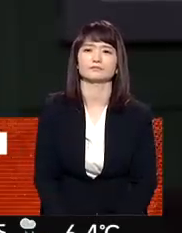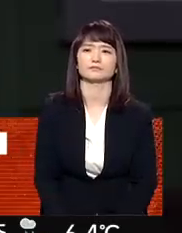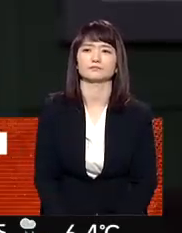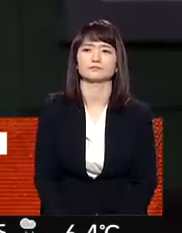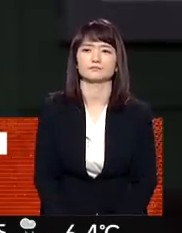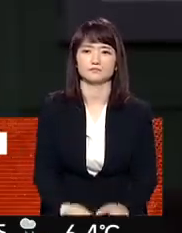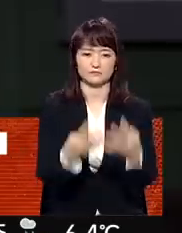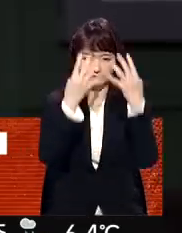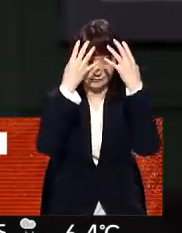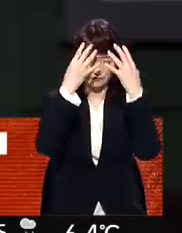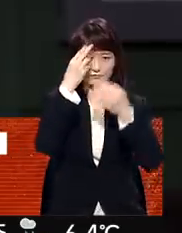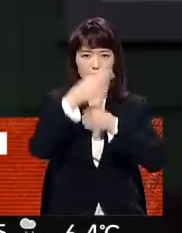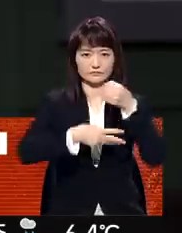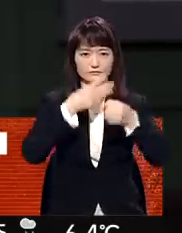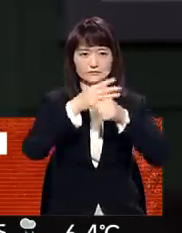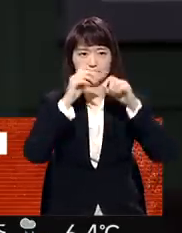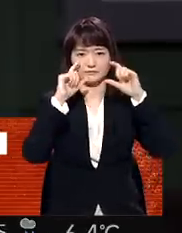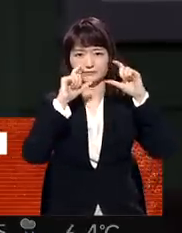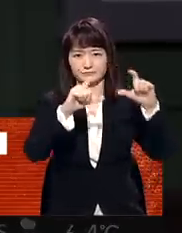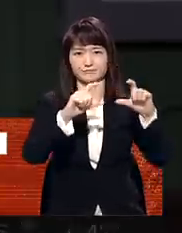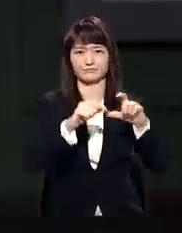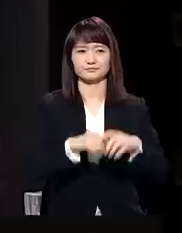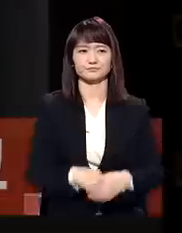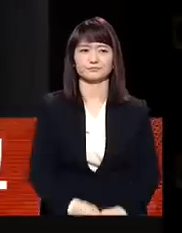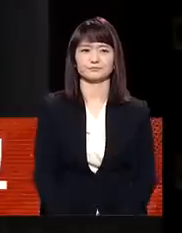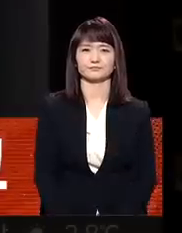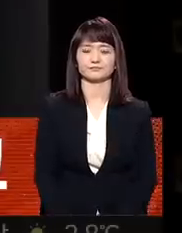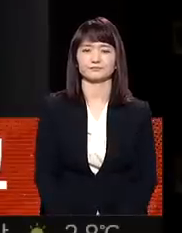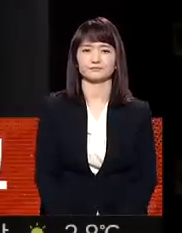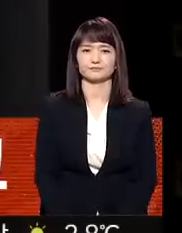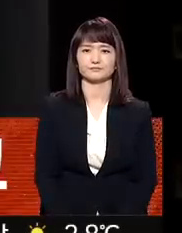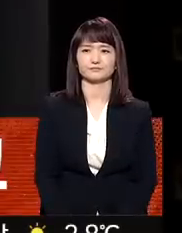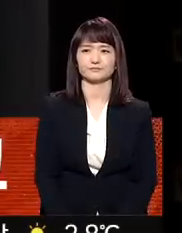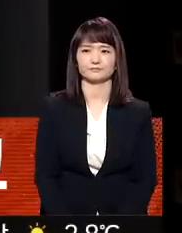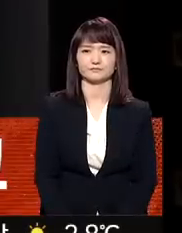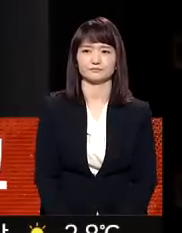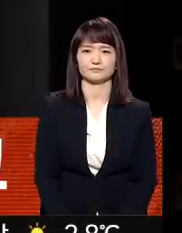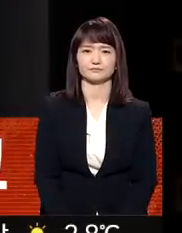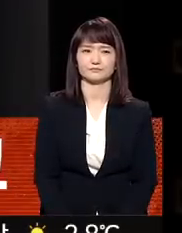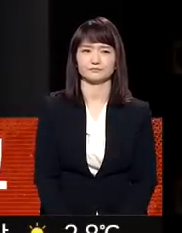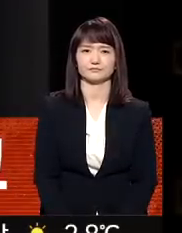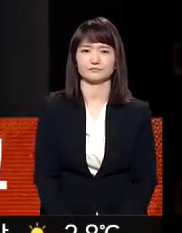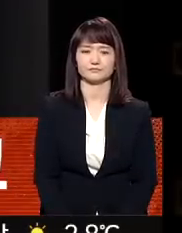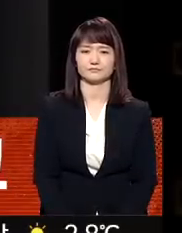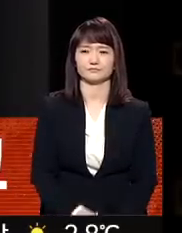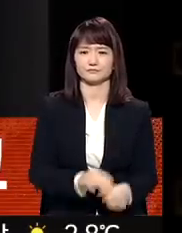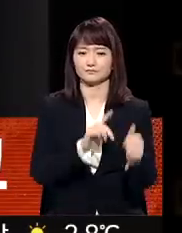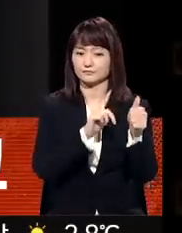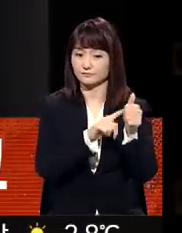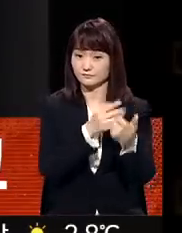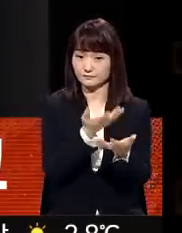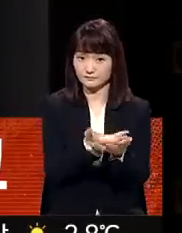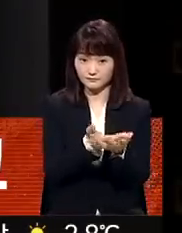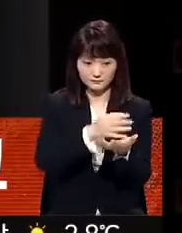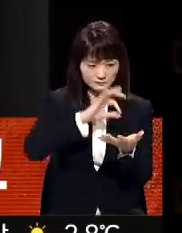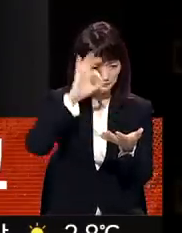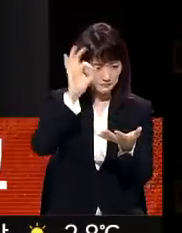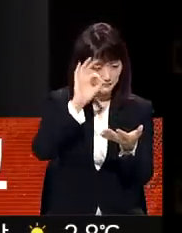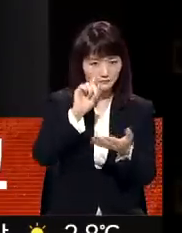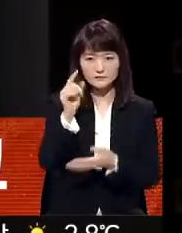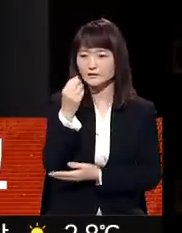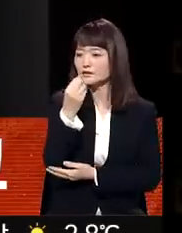않았고요 징역 3년을 선고했습니다 제가이 사람에 대한 이런저런 자료를 찾다 보니까 한